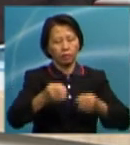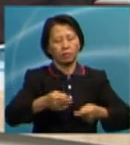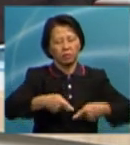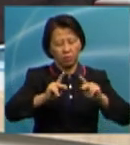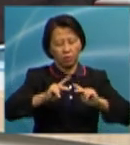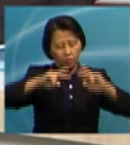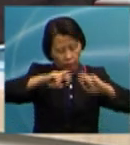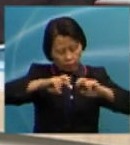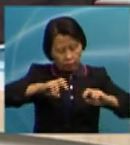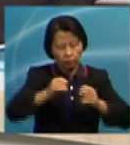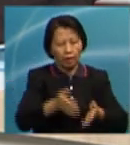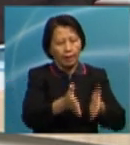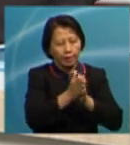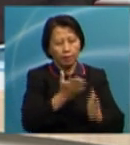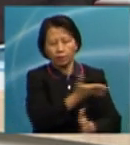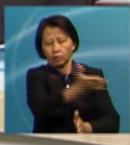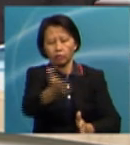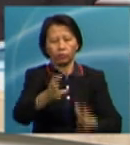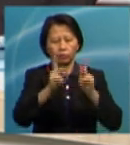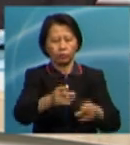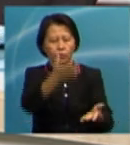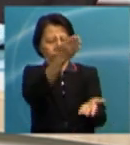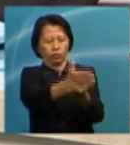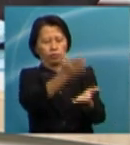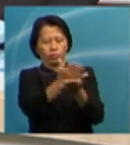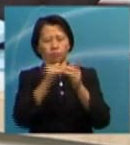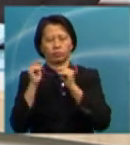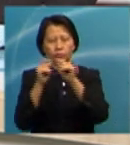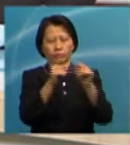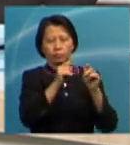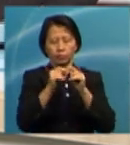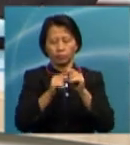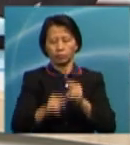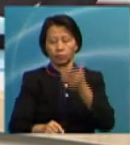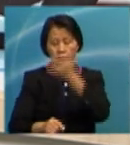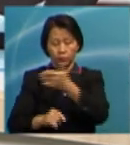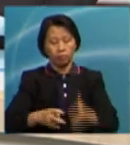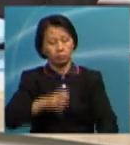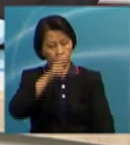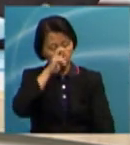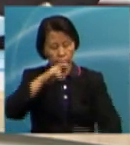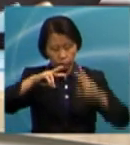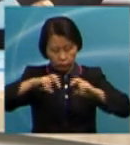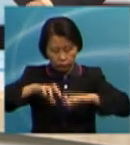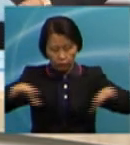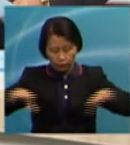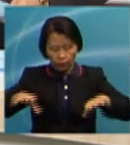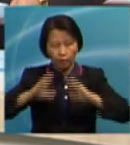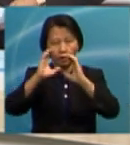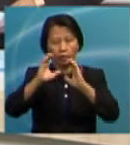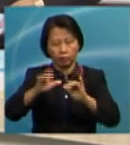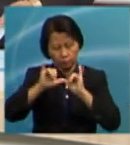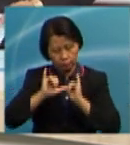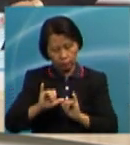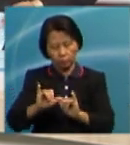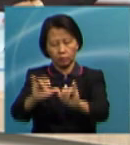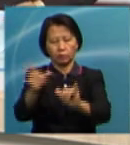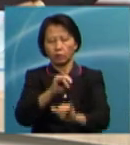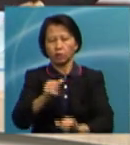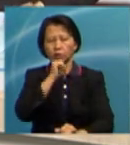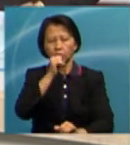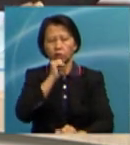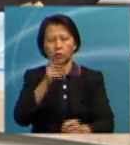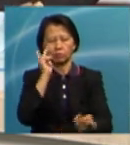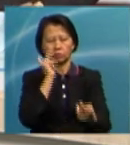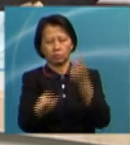dijalankan dan meminta semua pihak agar menghentikan spekulasi Beliau juga menegaskan siasatan dilakukan secara intensif dan tidak